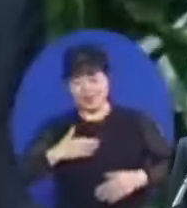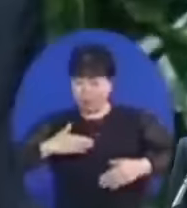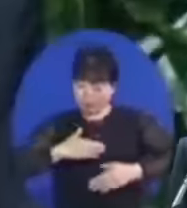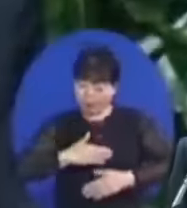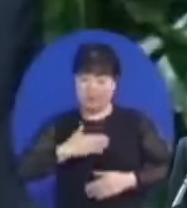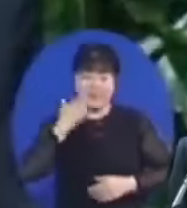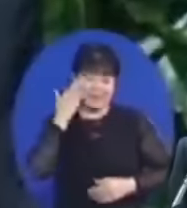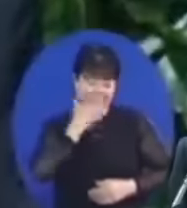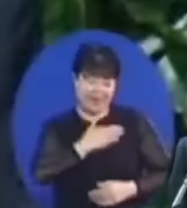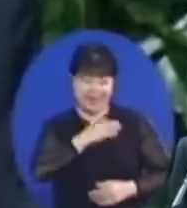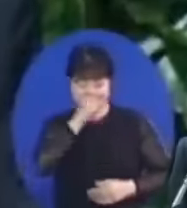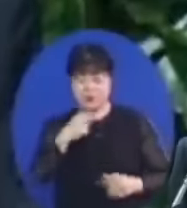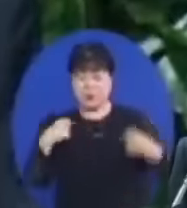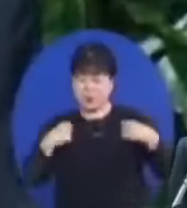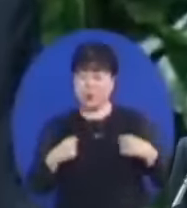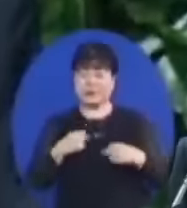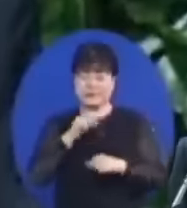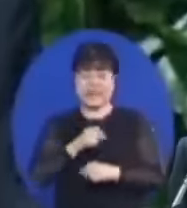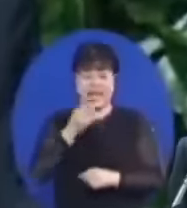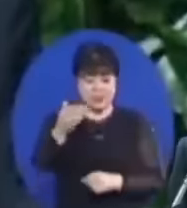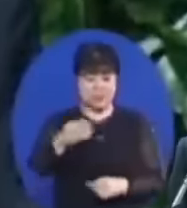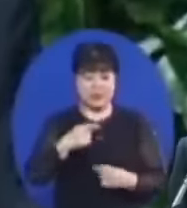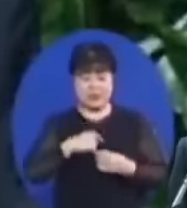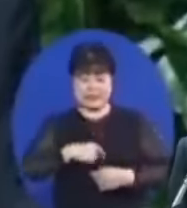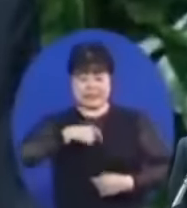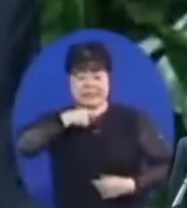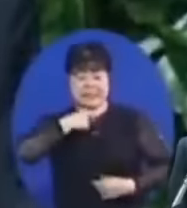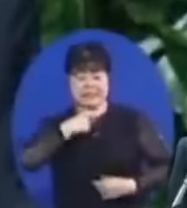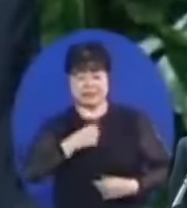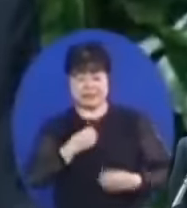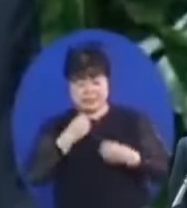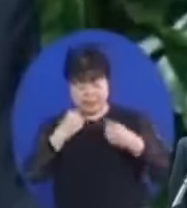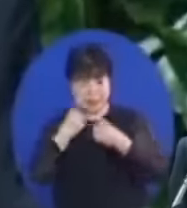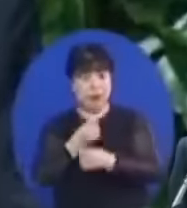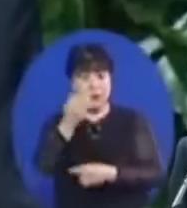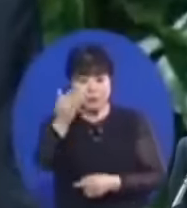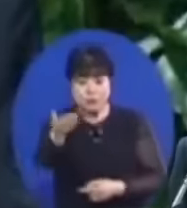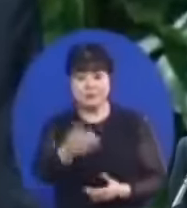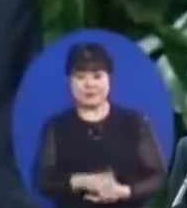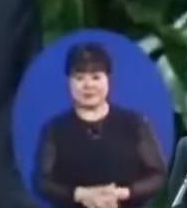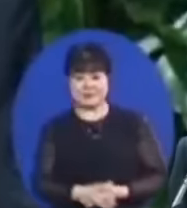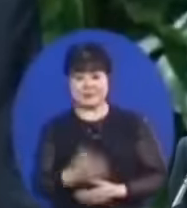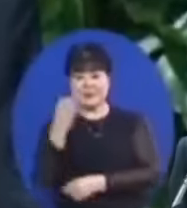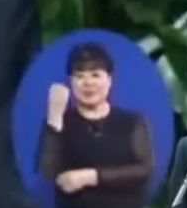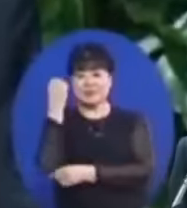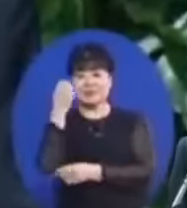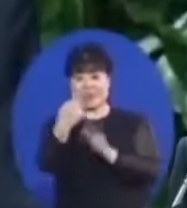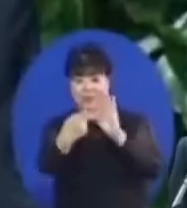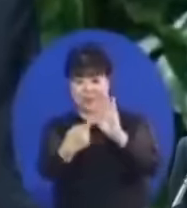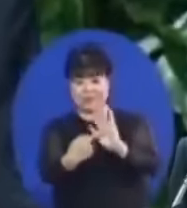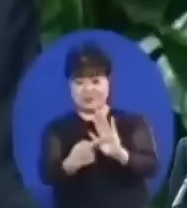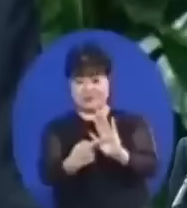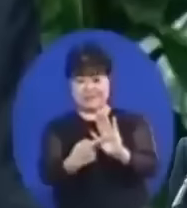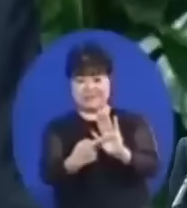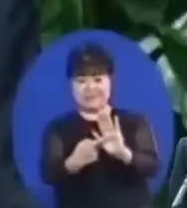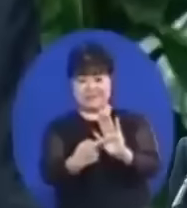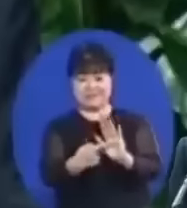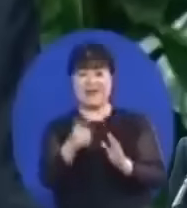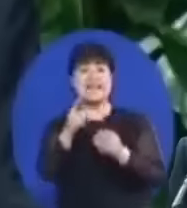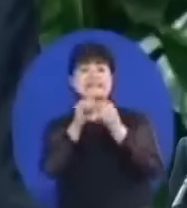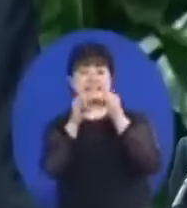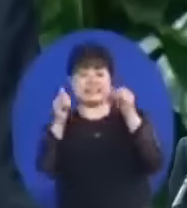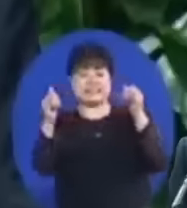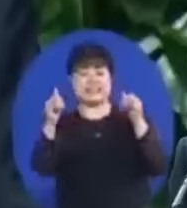씻어주고 좋은 옷을 사주고 넥타이를 매주고 새 사람 만들었습니다. 이것이 신문 기사로 나오자 한